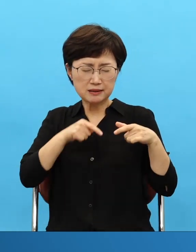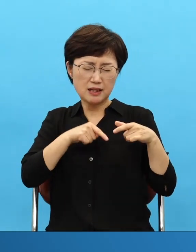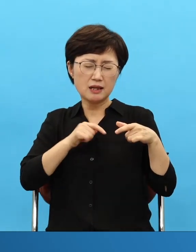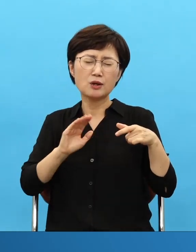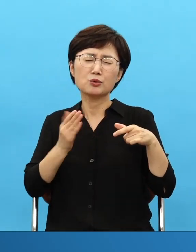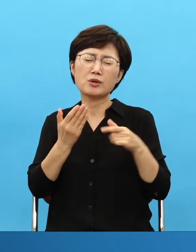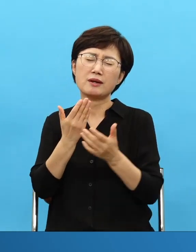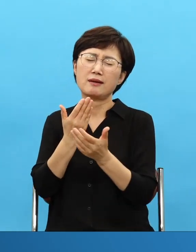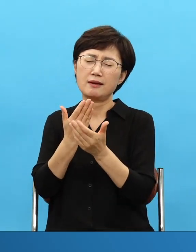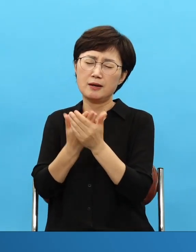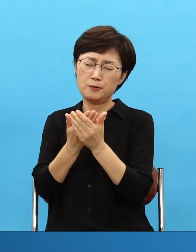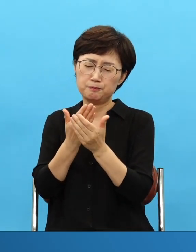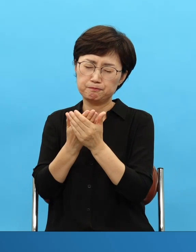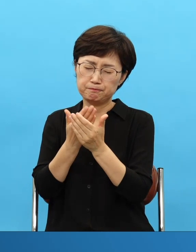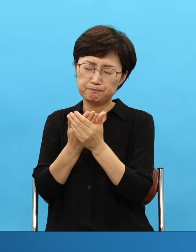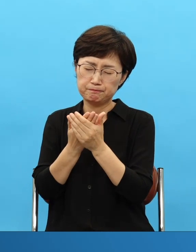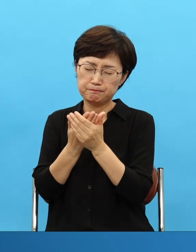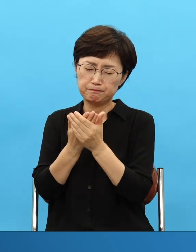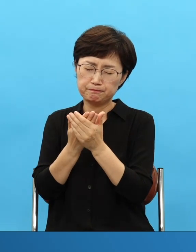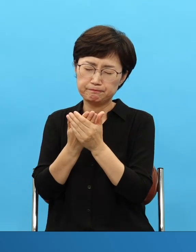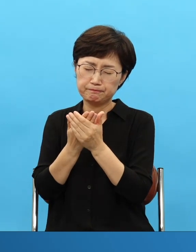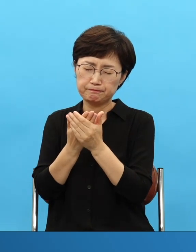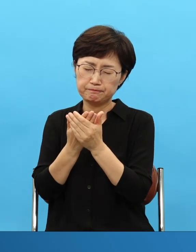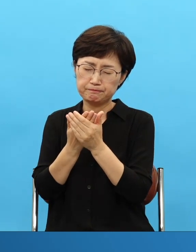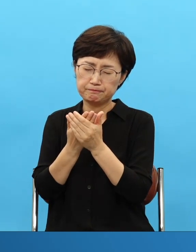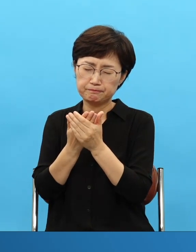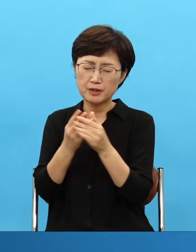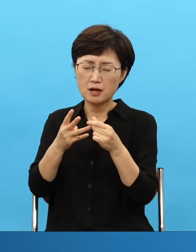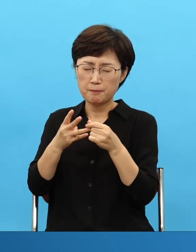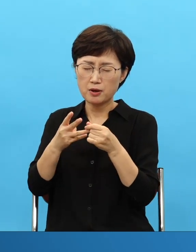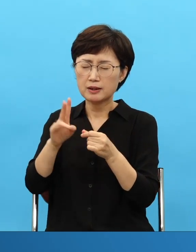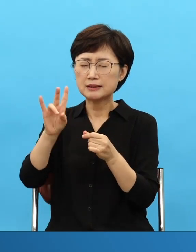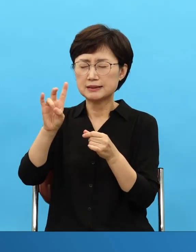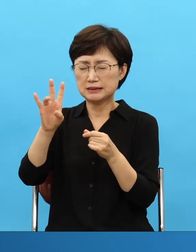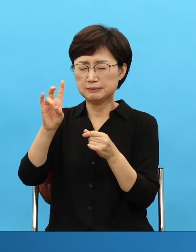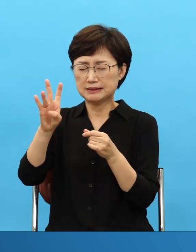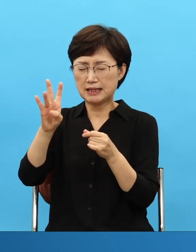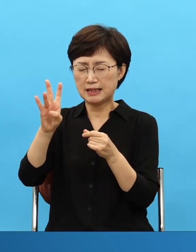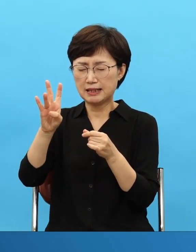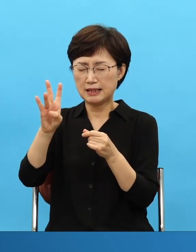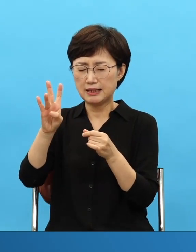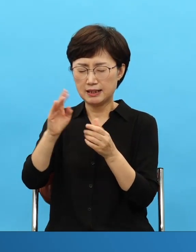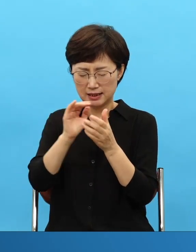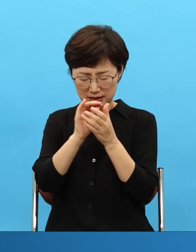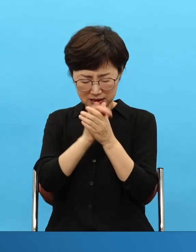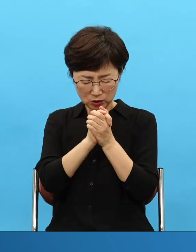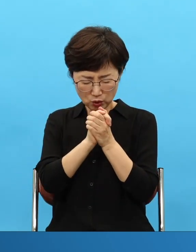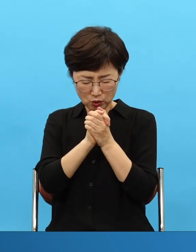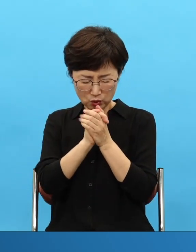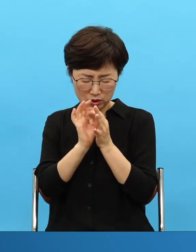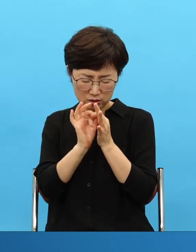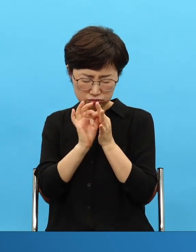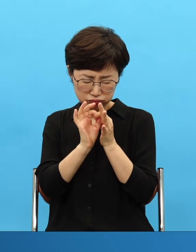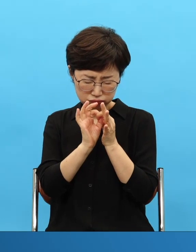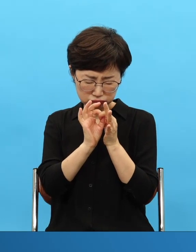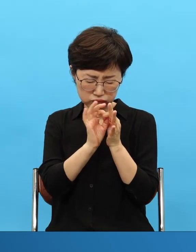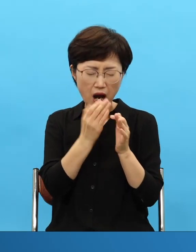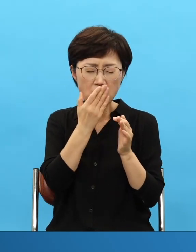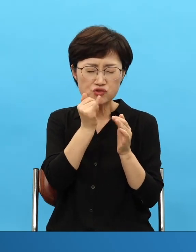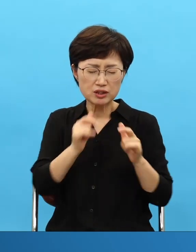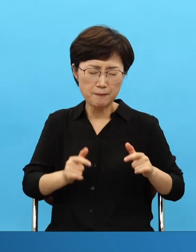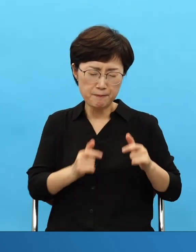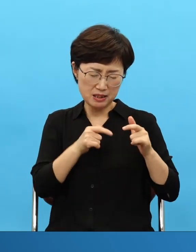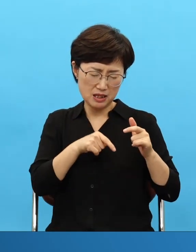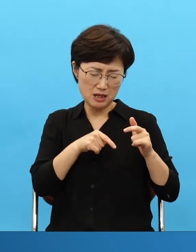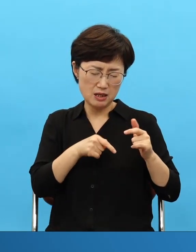may we stand as the partisan that sows the accurate covenant. 24 불을 밝히는 망대가 되게 해 주옵소서. And may we stand